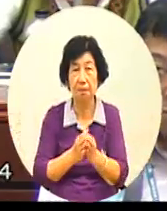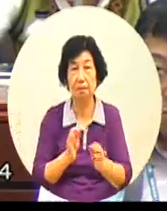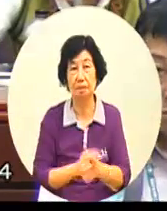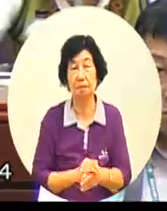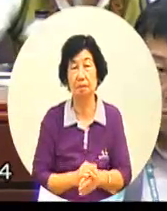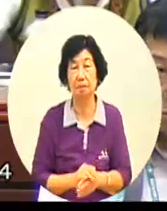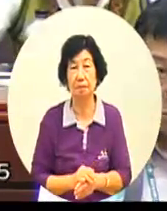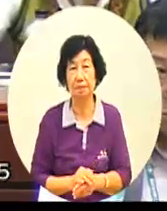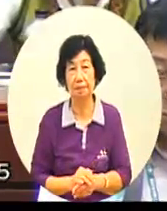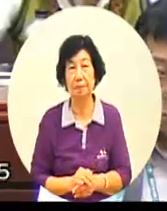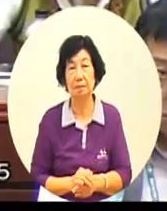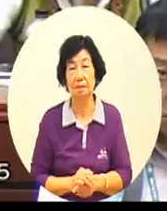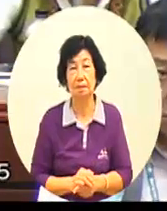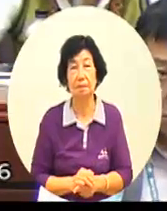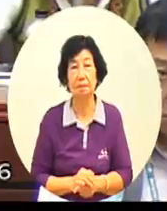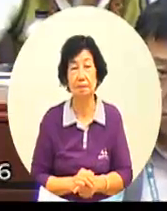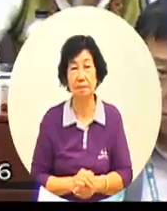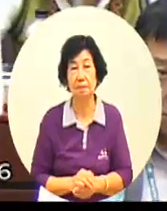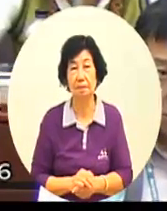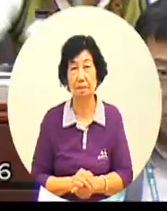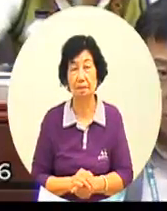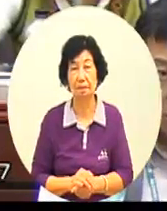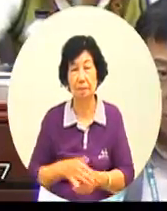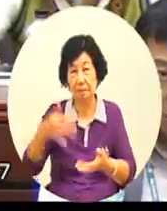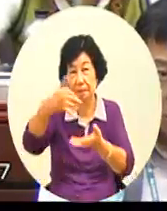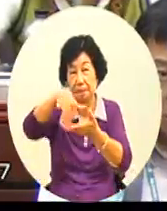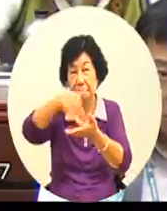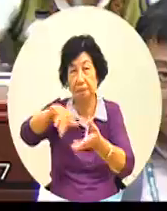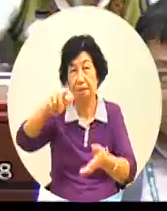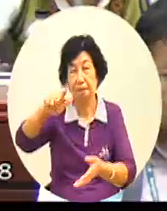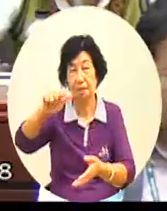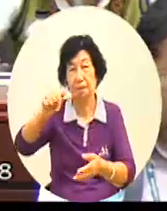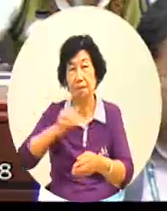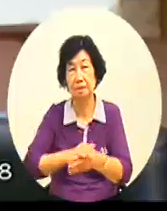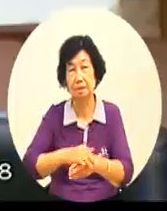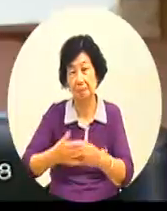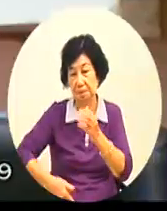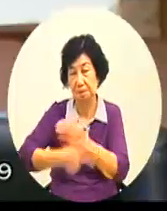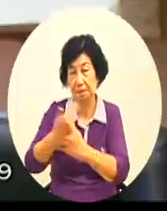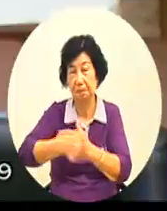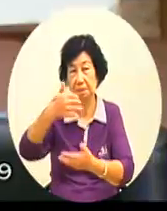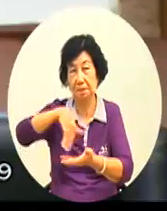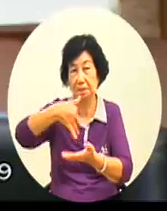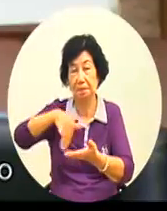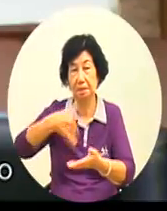好。 啊，没有关系，后面要有数学老师赶快算。